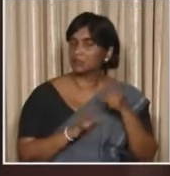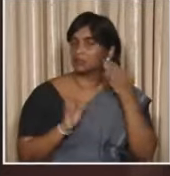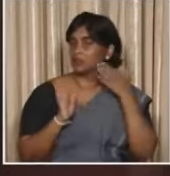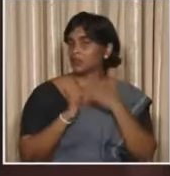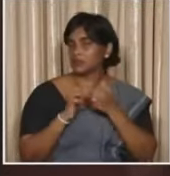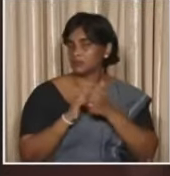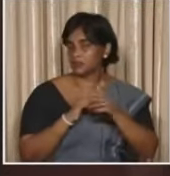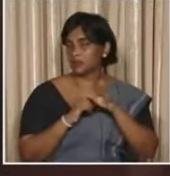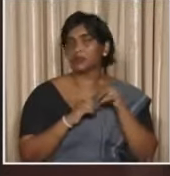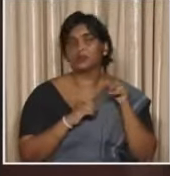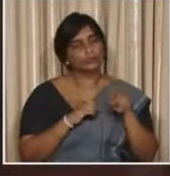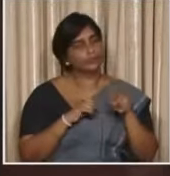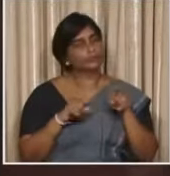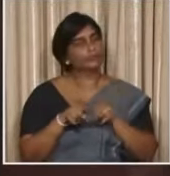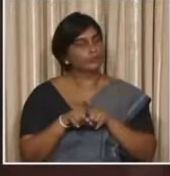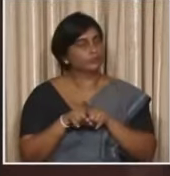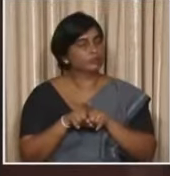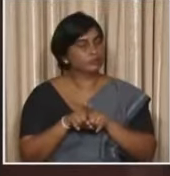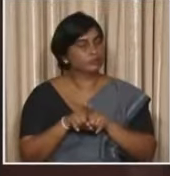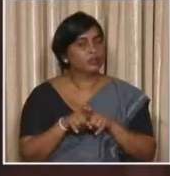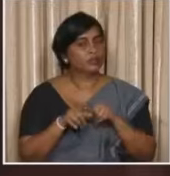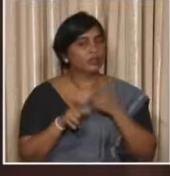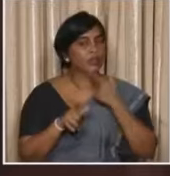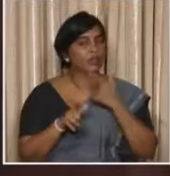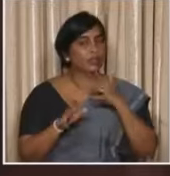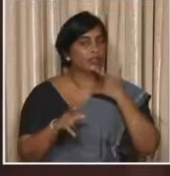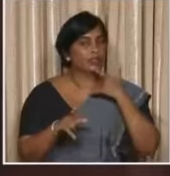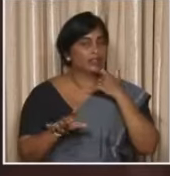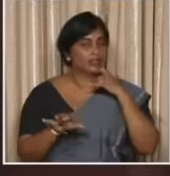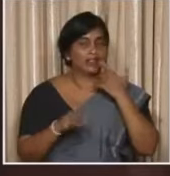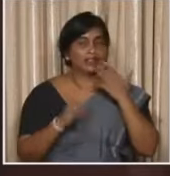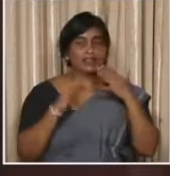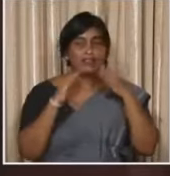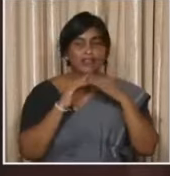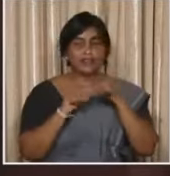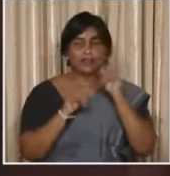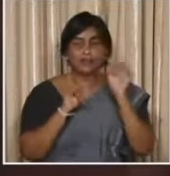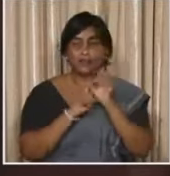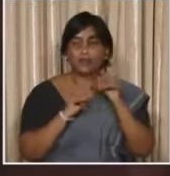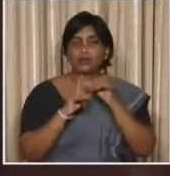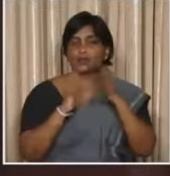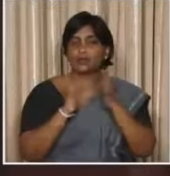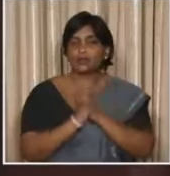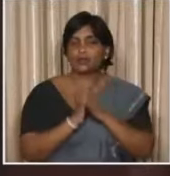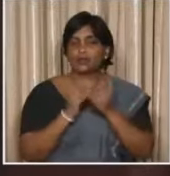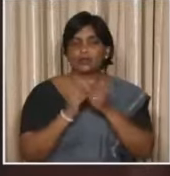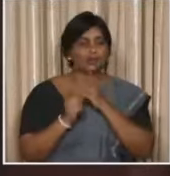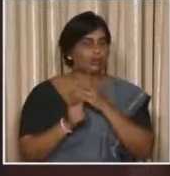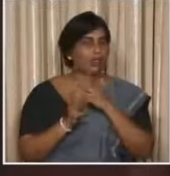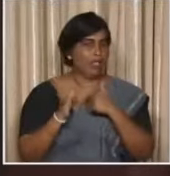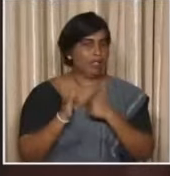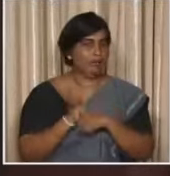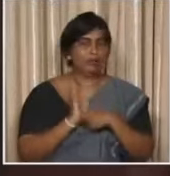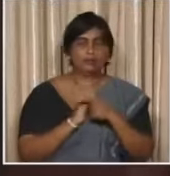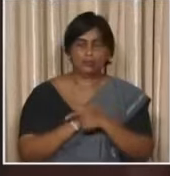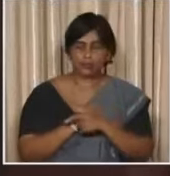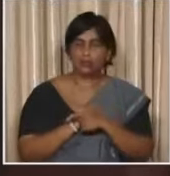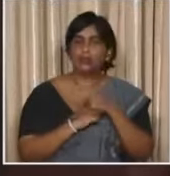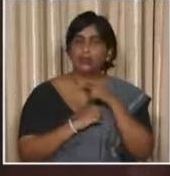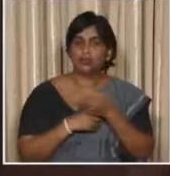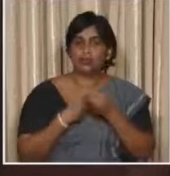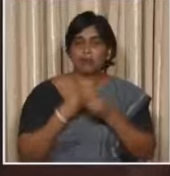අරගෙන තියෙනවා. ඒ වගේම තමයි වතු නිවාසවල ජනතාවට අපි දන්නවා ඌනෝපයෝගිතා පනත කියලා එකක් තියෙනවා. අපි